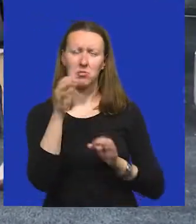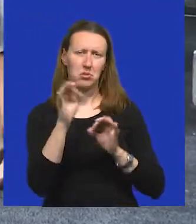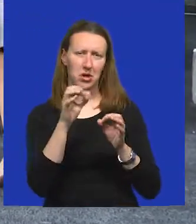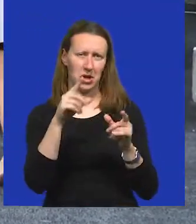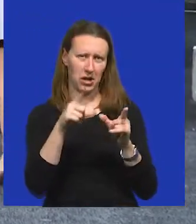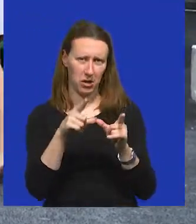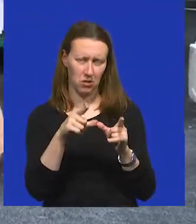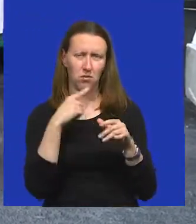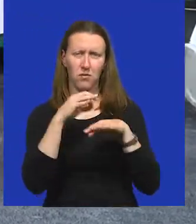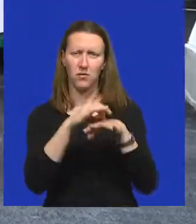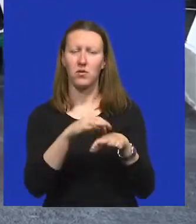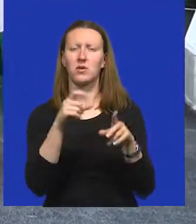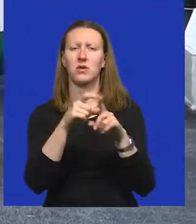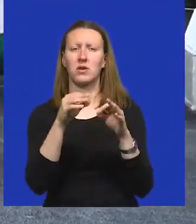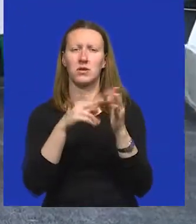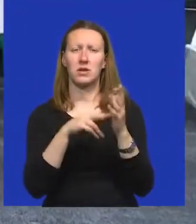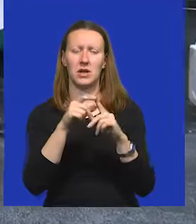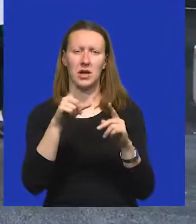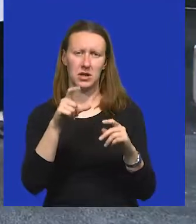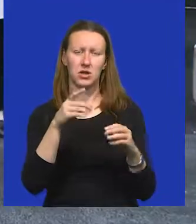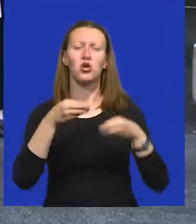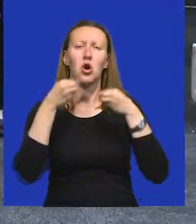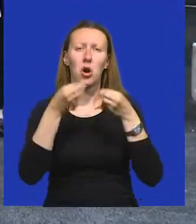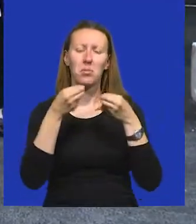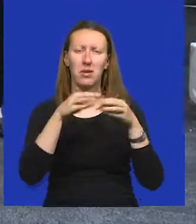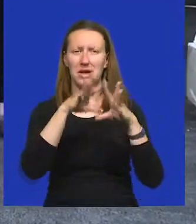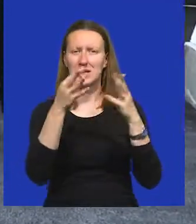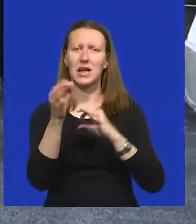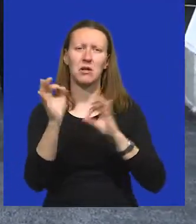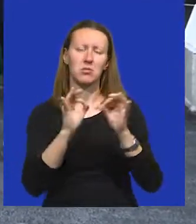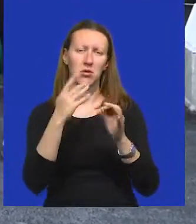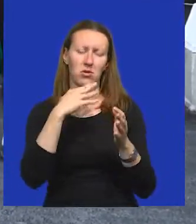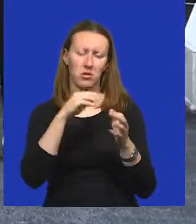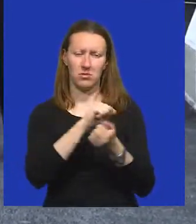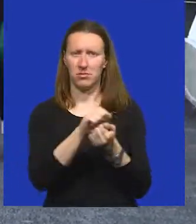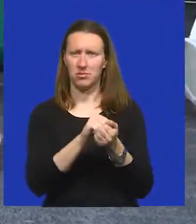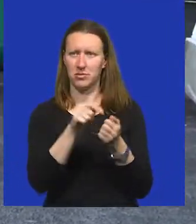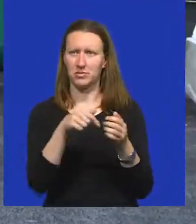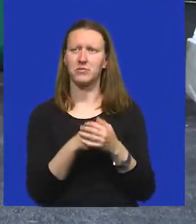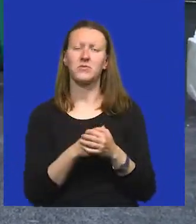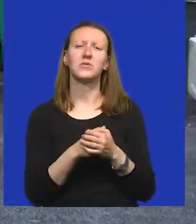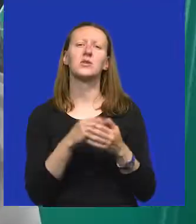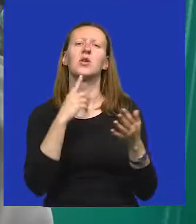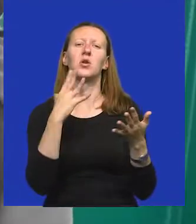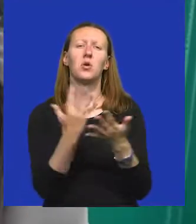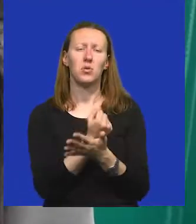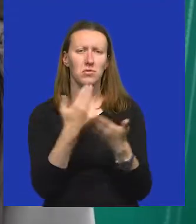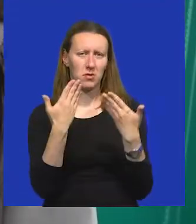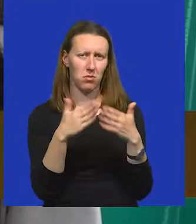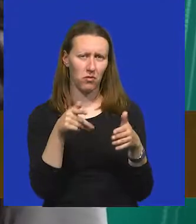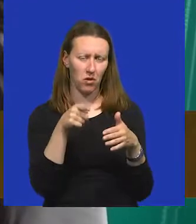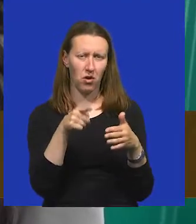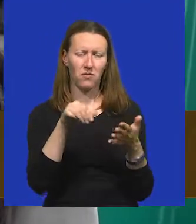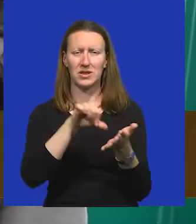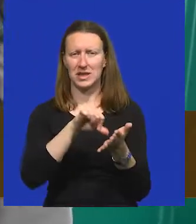ai progetti dell'Unione Europea, Moira Drandic-Pauro, ha spiegato l'intero progetto del centro di riciclaggio. Sì, finalmente siamo riusciti ad